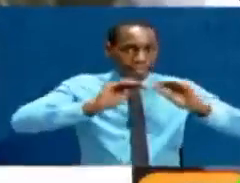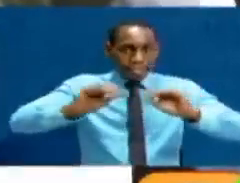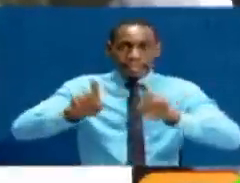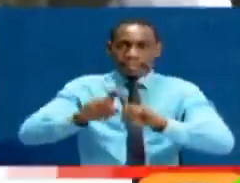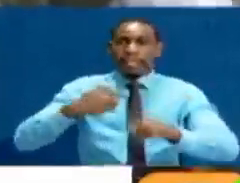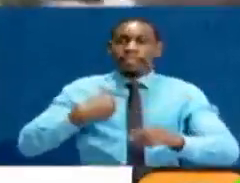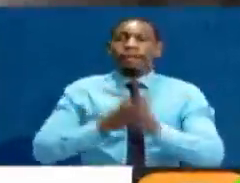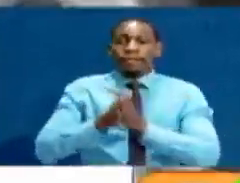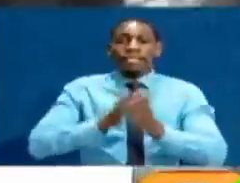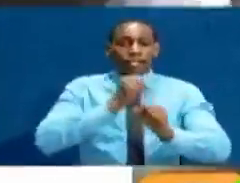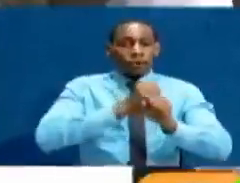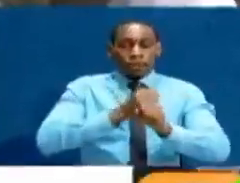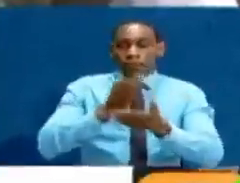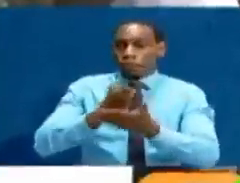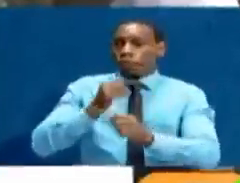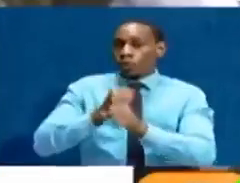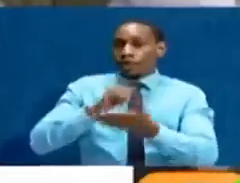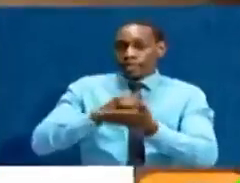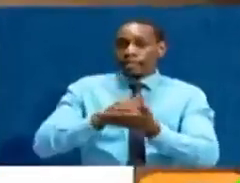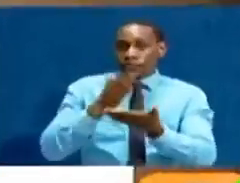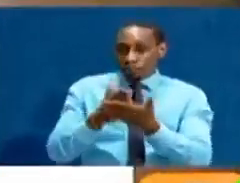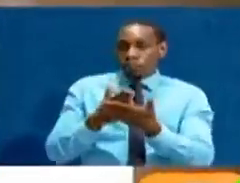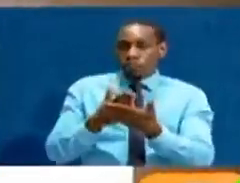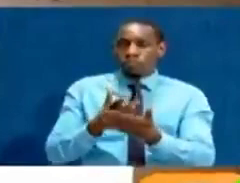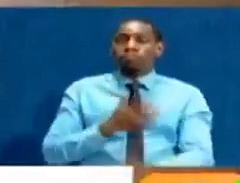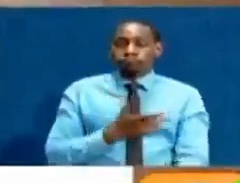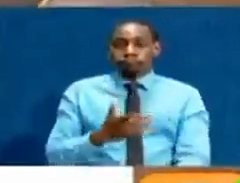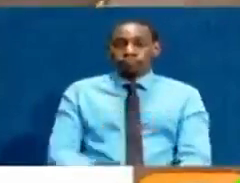tuko na hamu kufanya hiyo kazi sababu ni kazi ambayo tumeizoea tu.